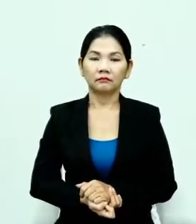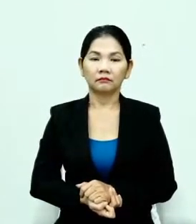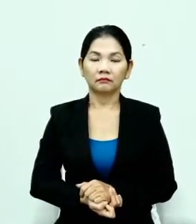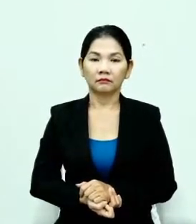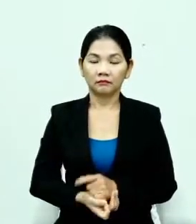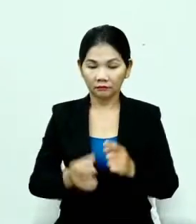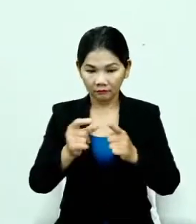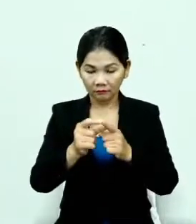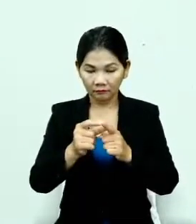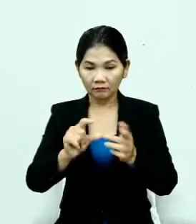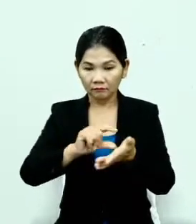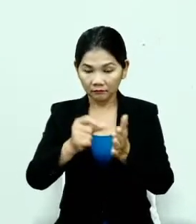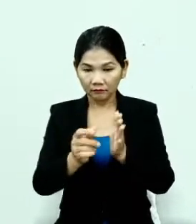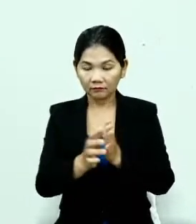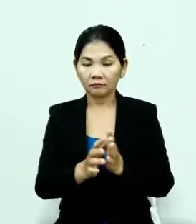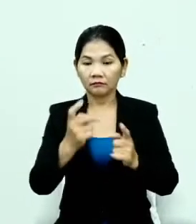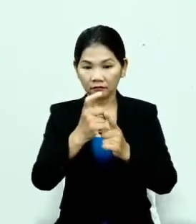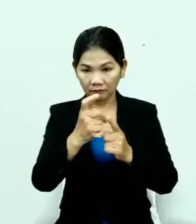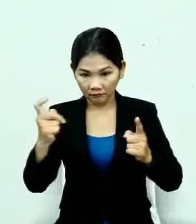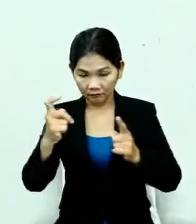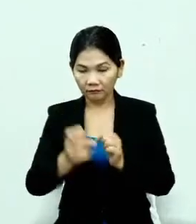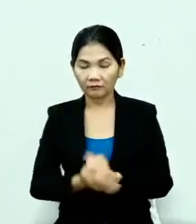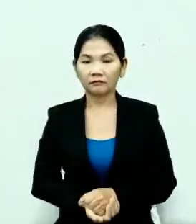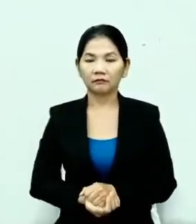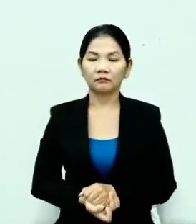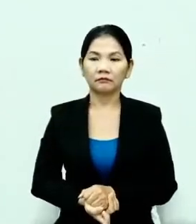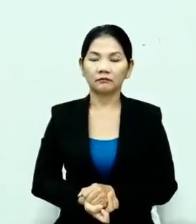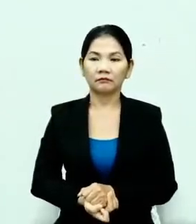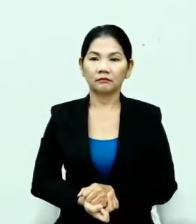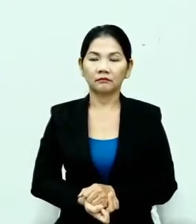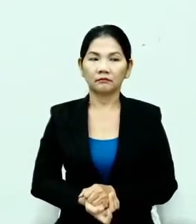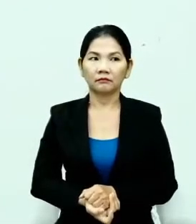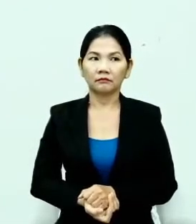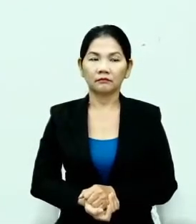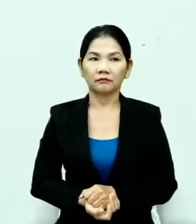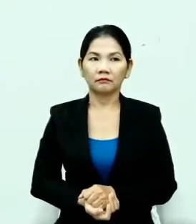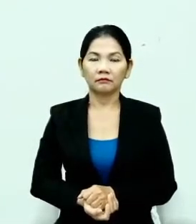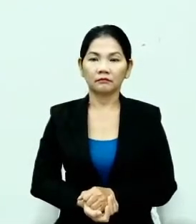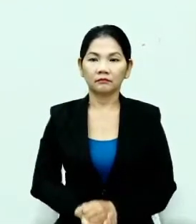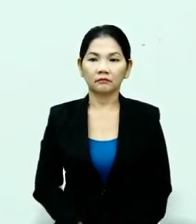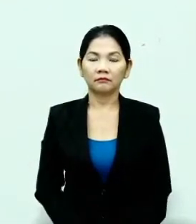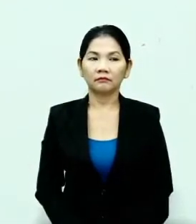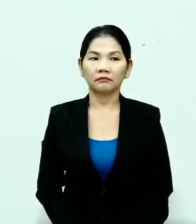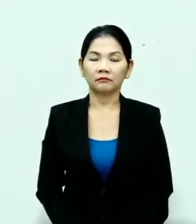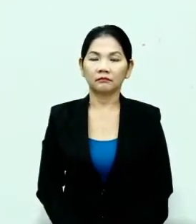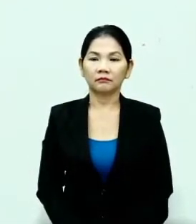cha miến thân nạ bị chí con là niếm cha là nè con là niếm